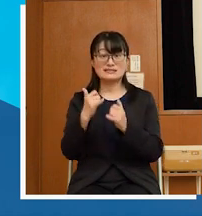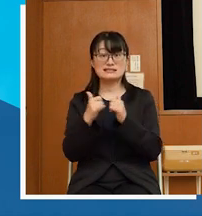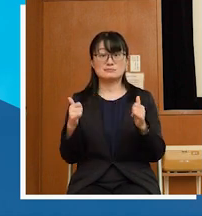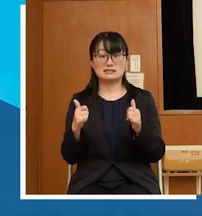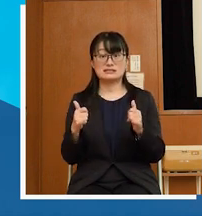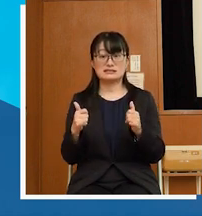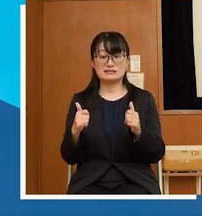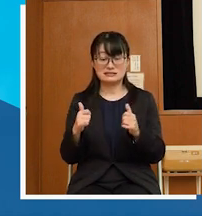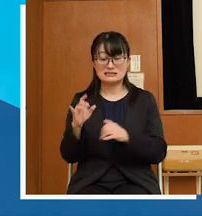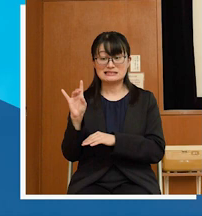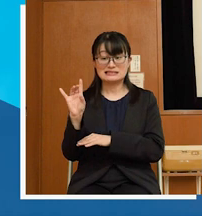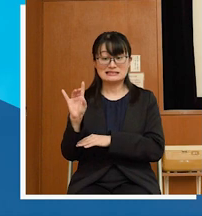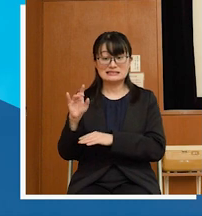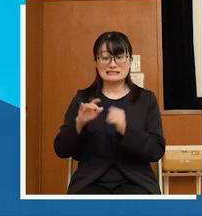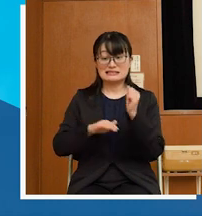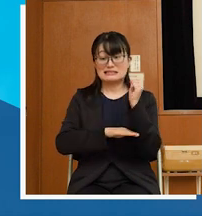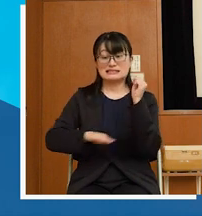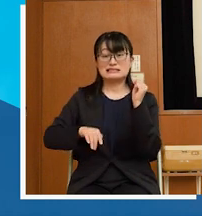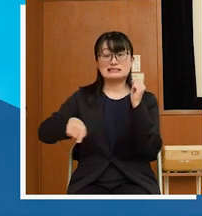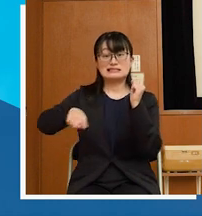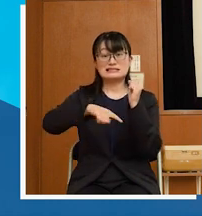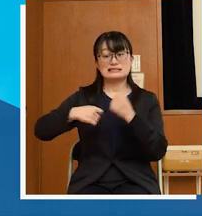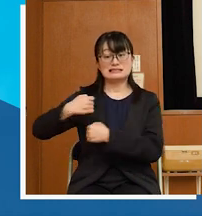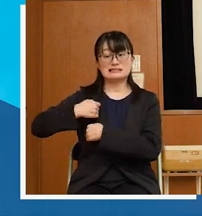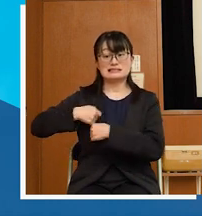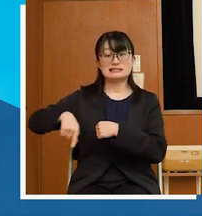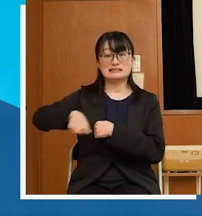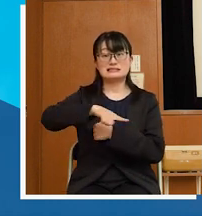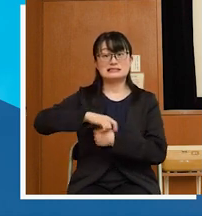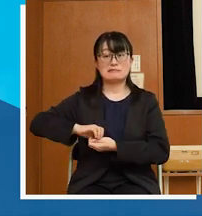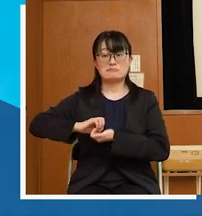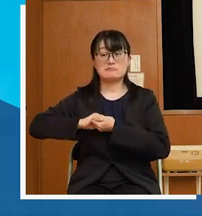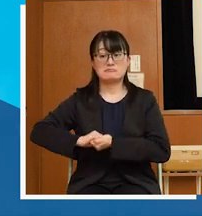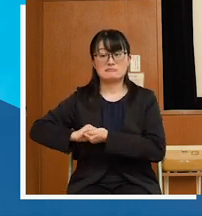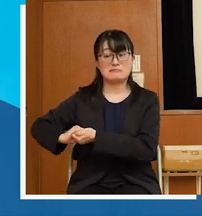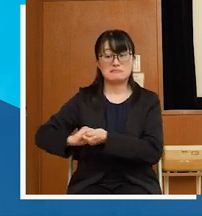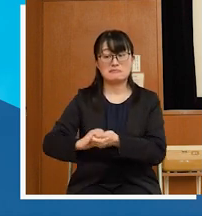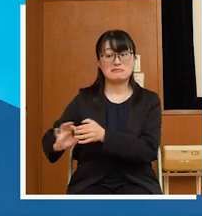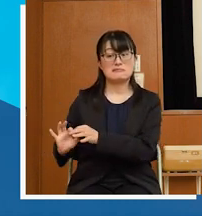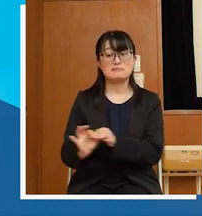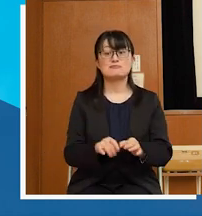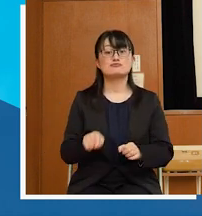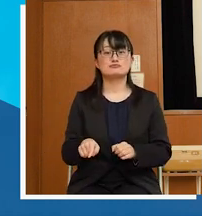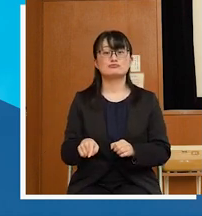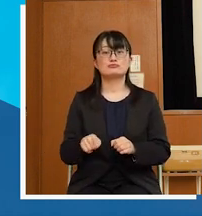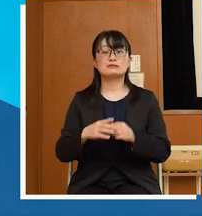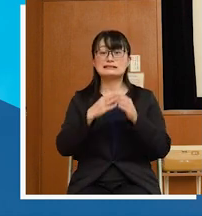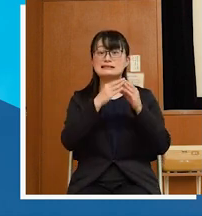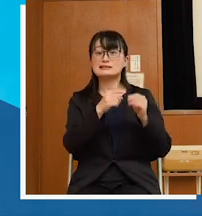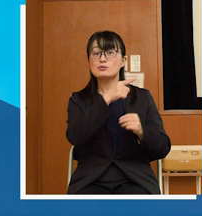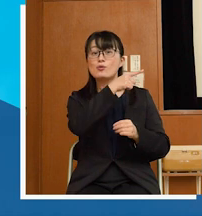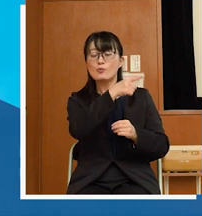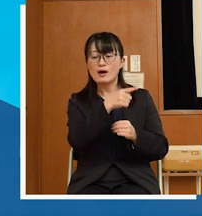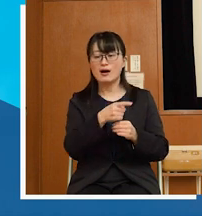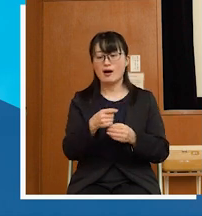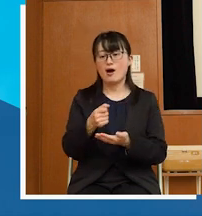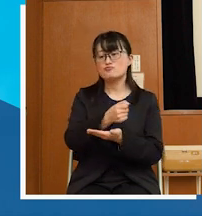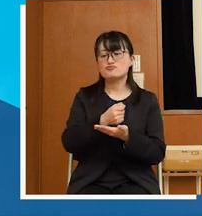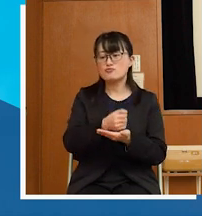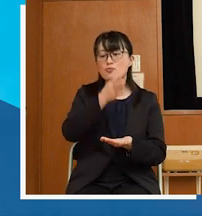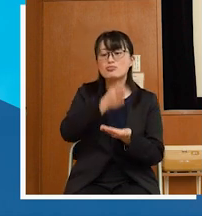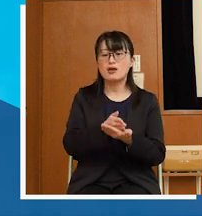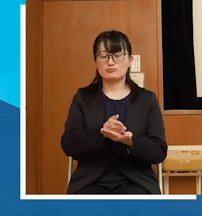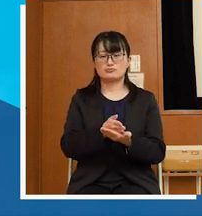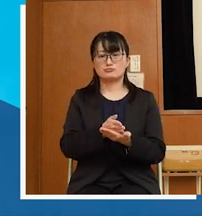てしまうわけです日本政府はこの12年間の間に必ず運用停止をするという中山知事と交わした